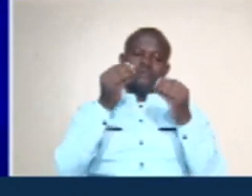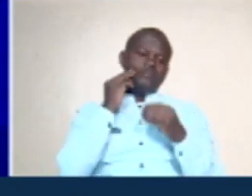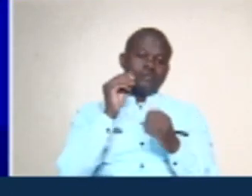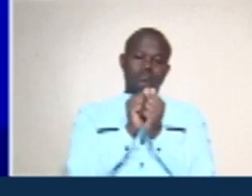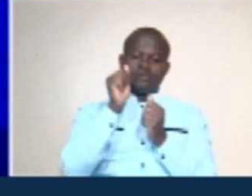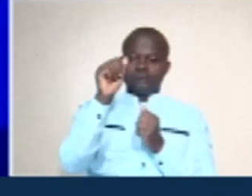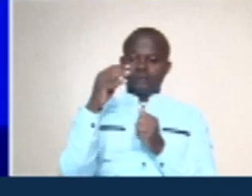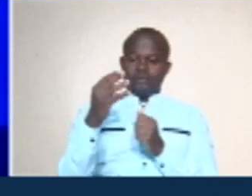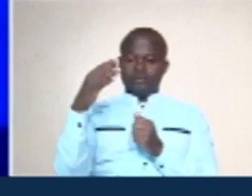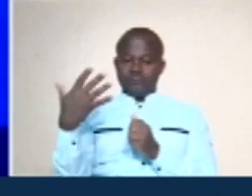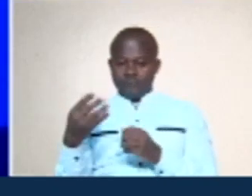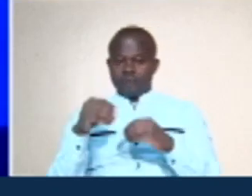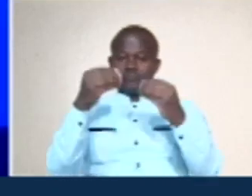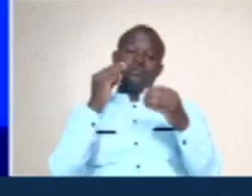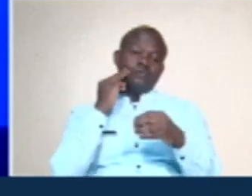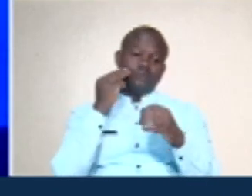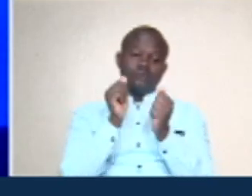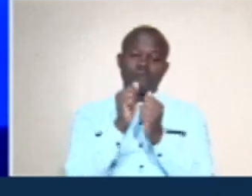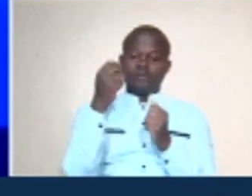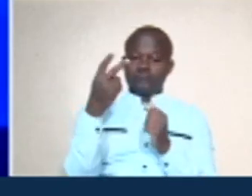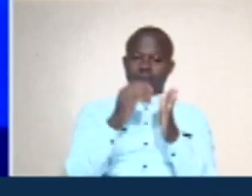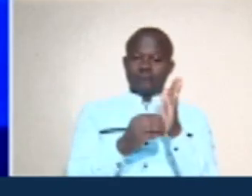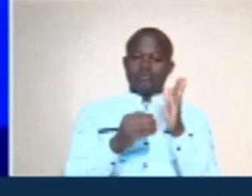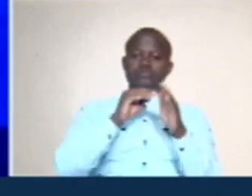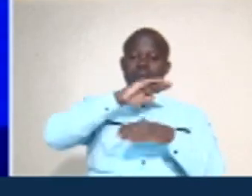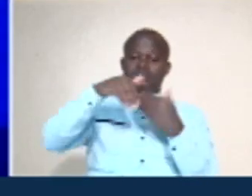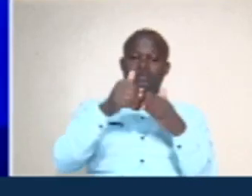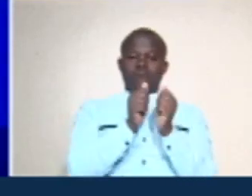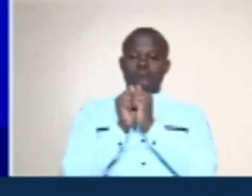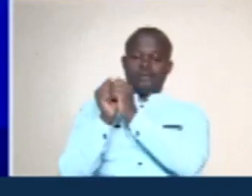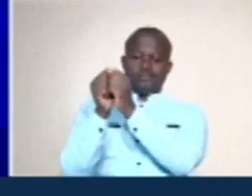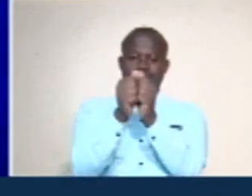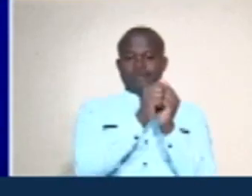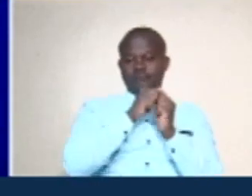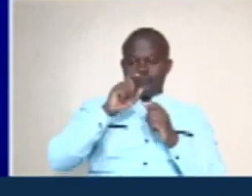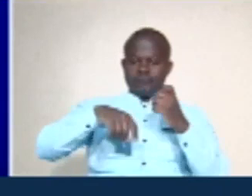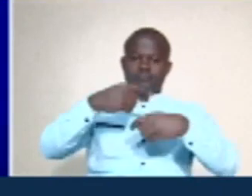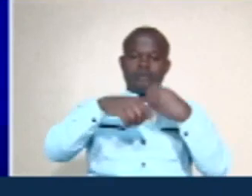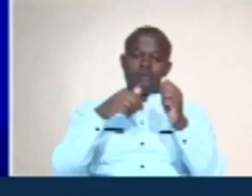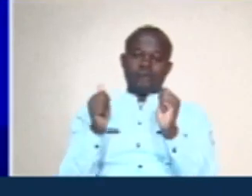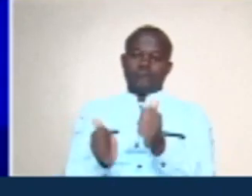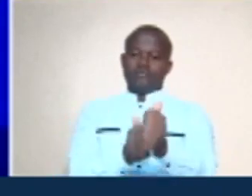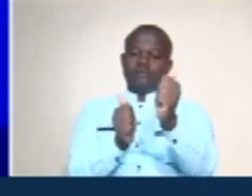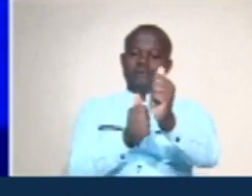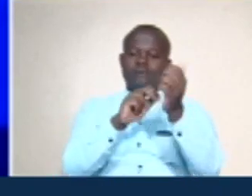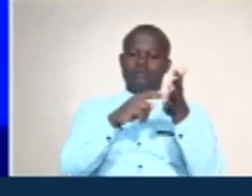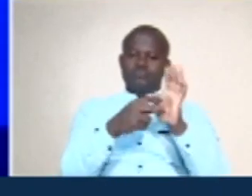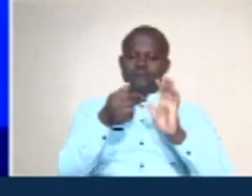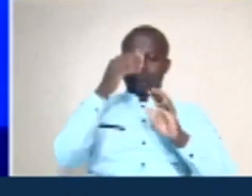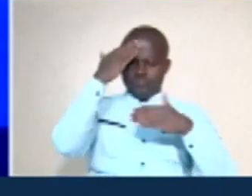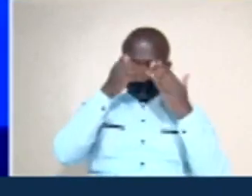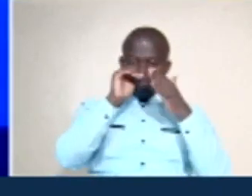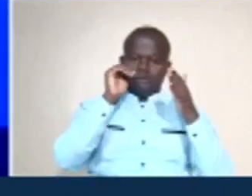gihe wa kane n'uwa gatanu bagenewe miliyoni 12 n'igice bose bakaba kandi bagomba gukomeza guherekezwa mu mishinga yabo kugira